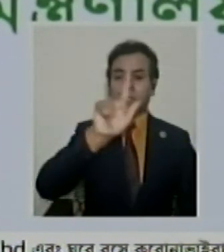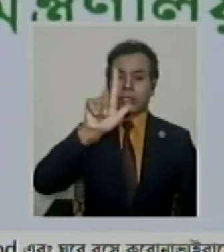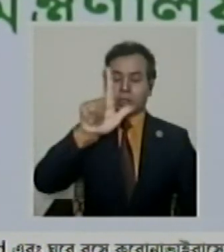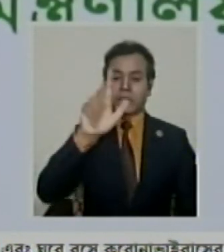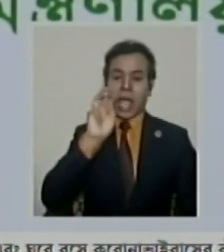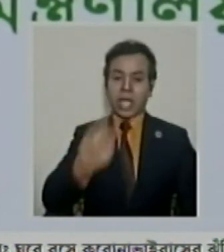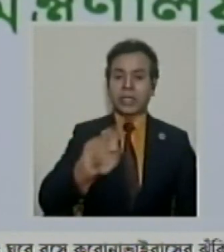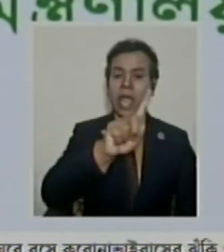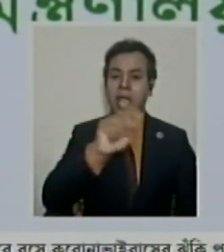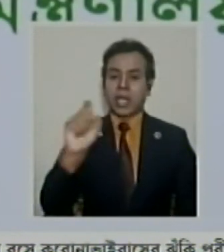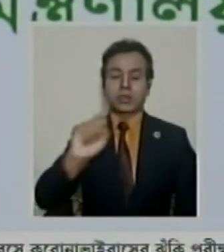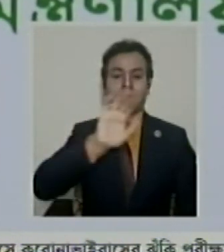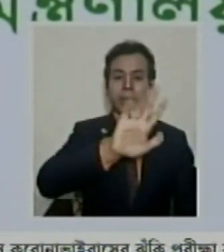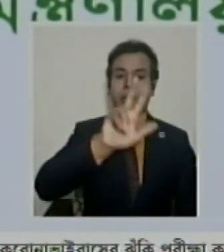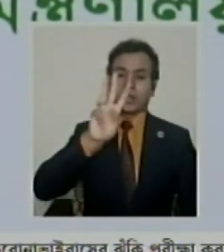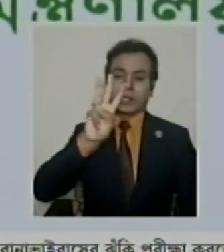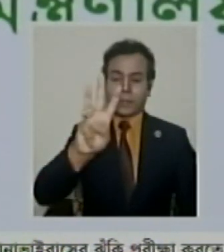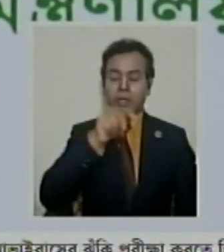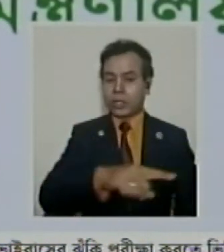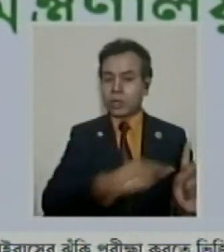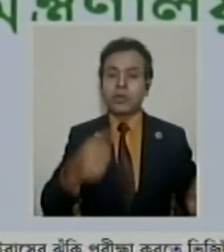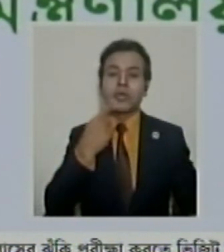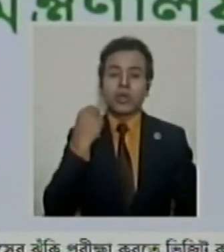2,545 জন এবং এ পর্যন্ত শনাক্ত